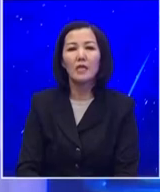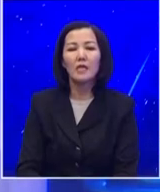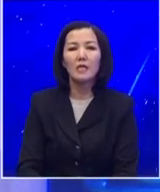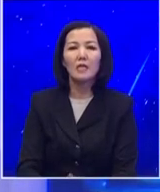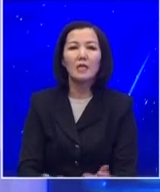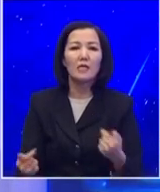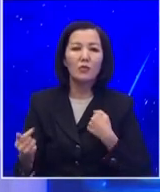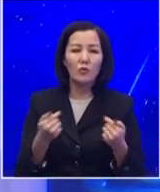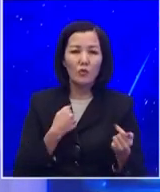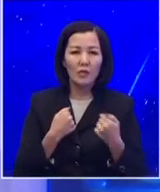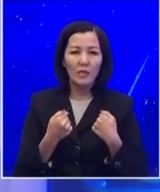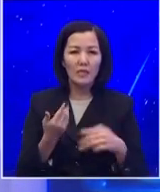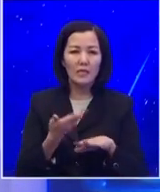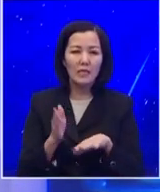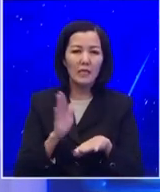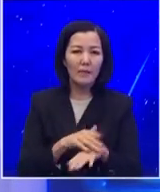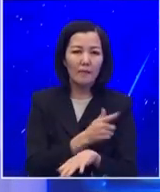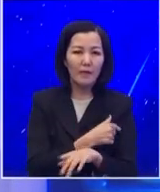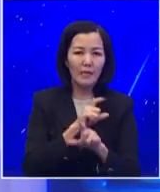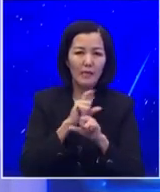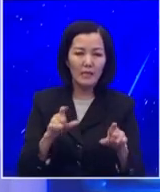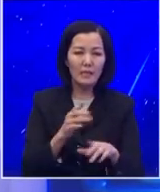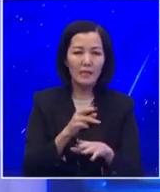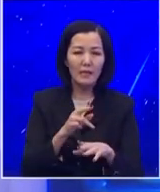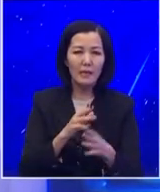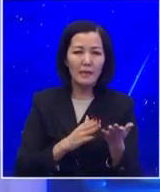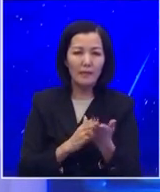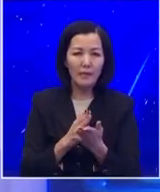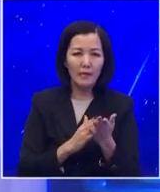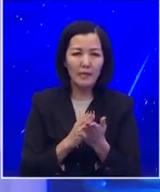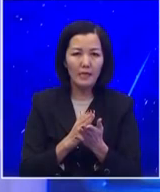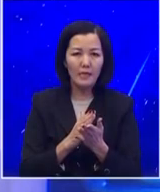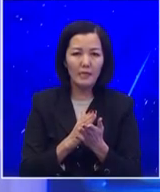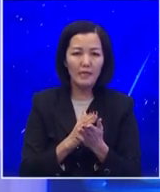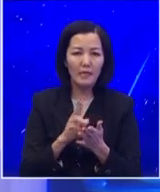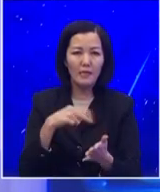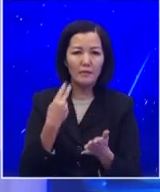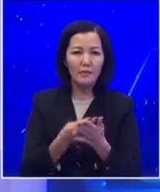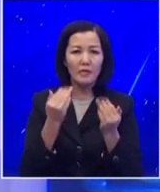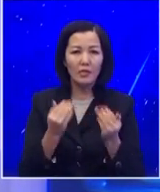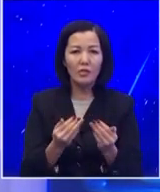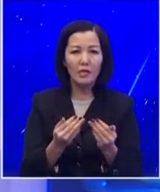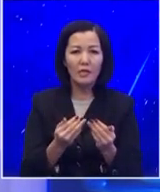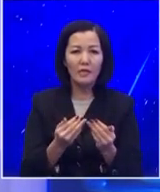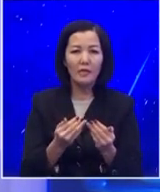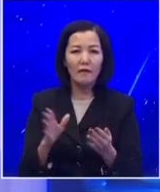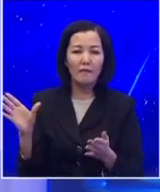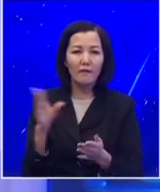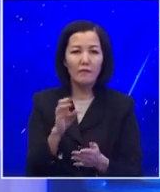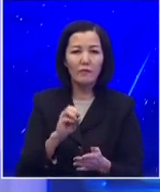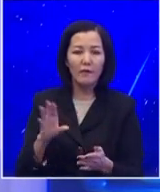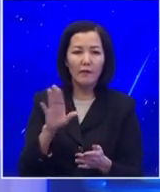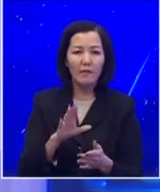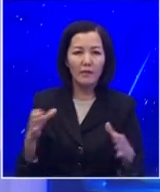Испытывающие трудности больницы, нехватка медицинского персонала, волны госпитализации. Сейчас это обычное явление во